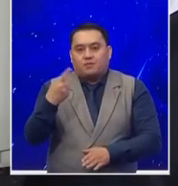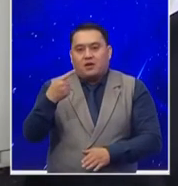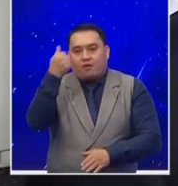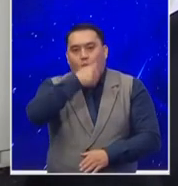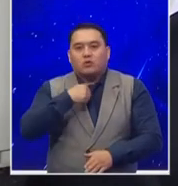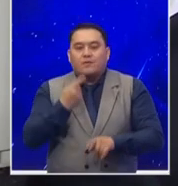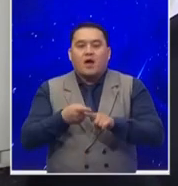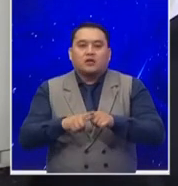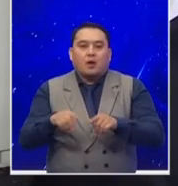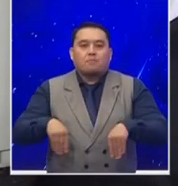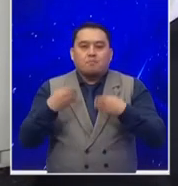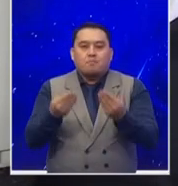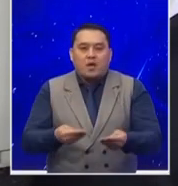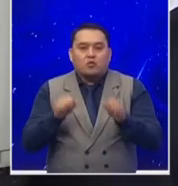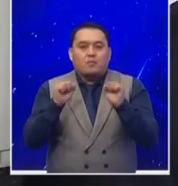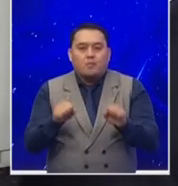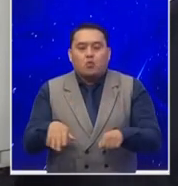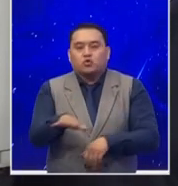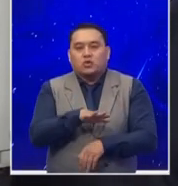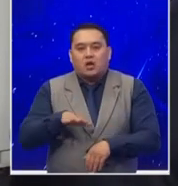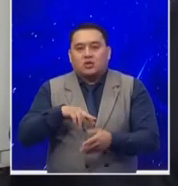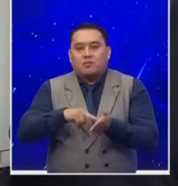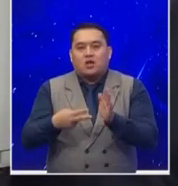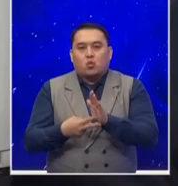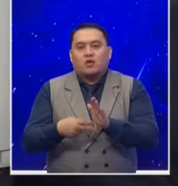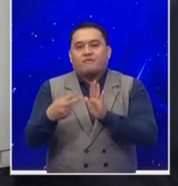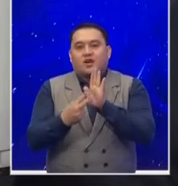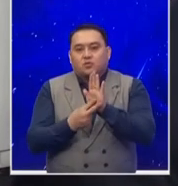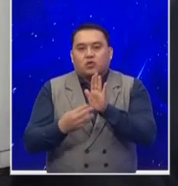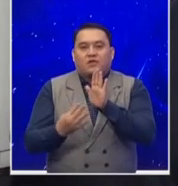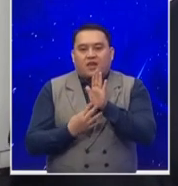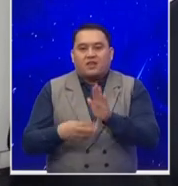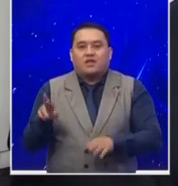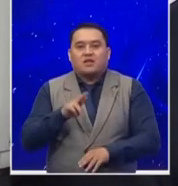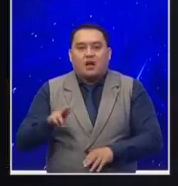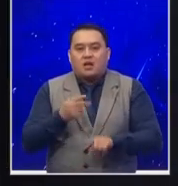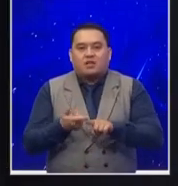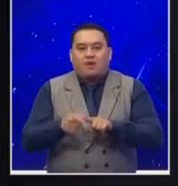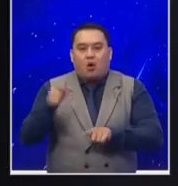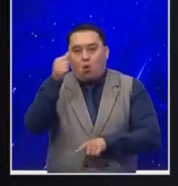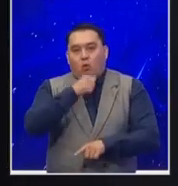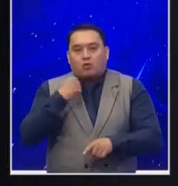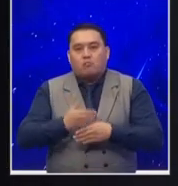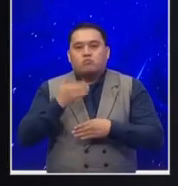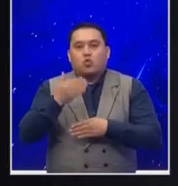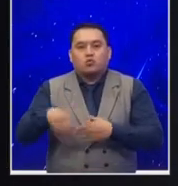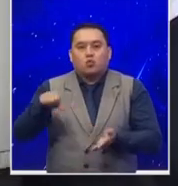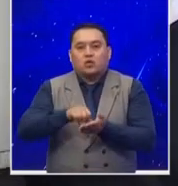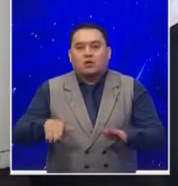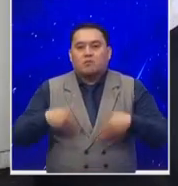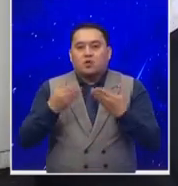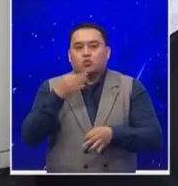2021 года. Передача бюллетеней на избирательные участки запланирована на 8 и 9 января текущего года, после чего участки